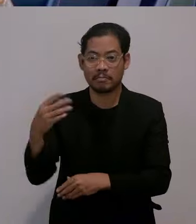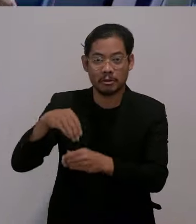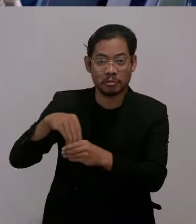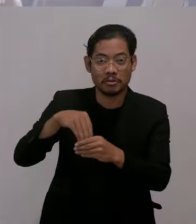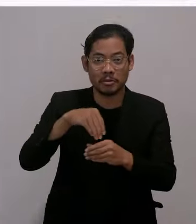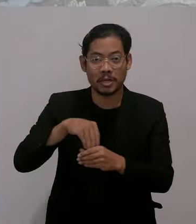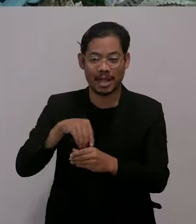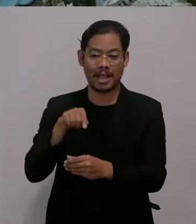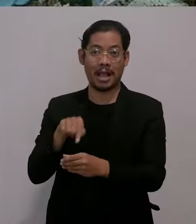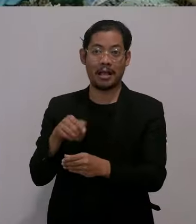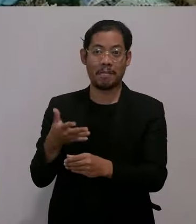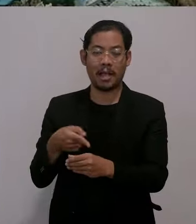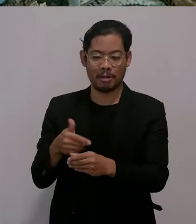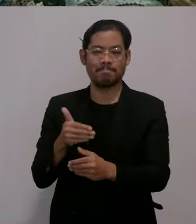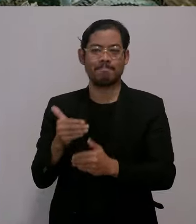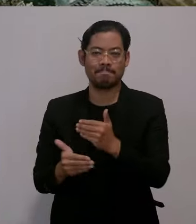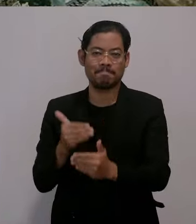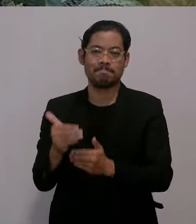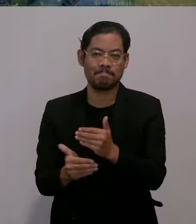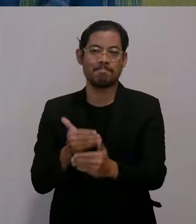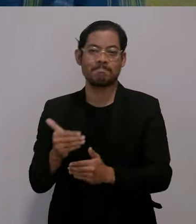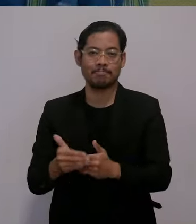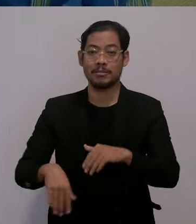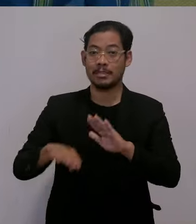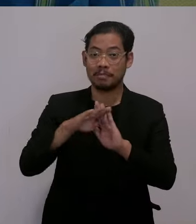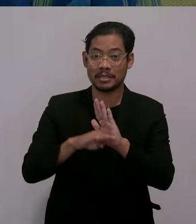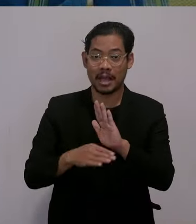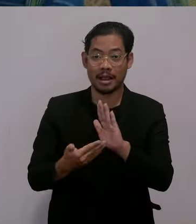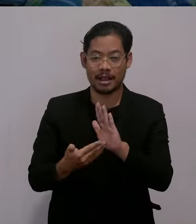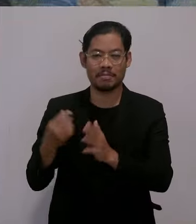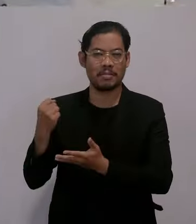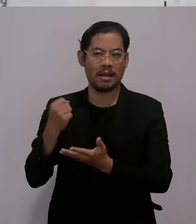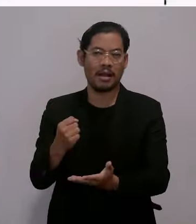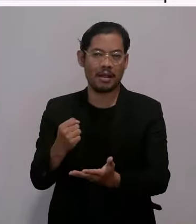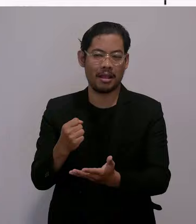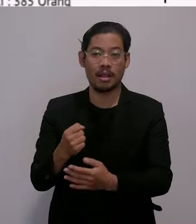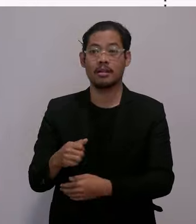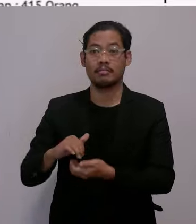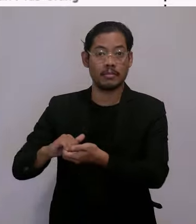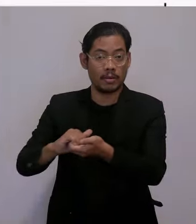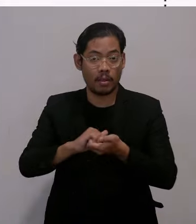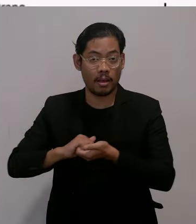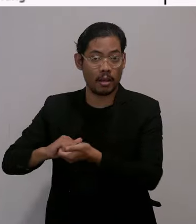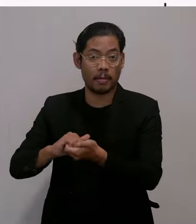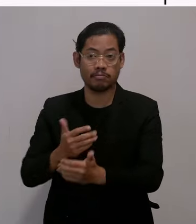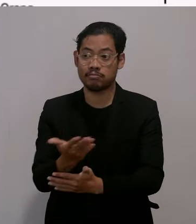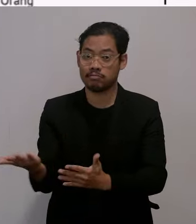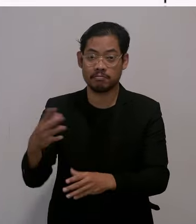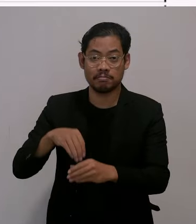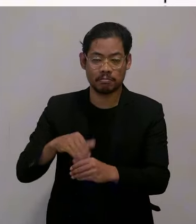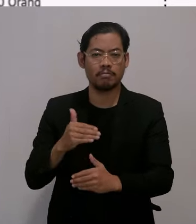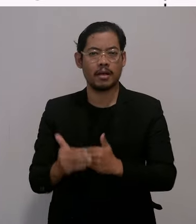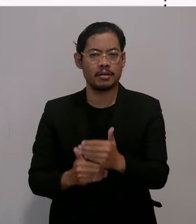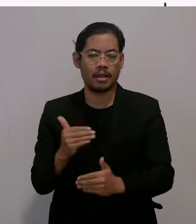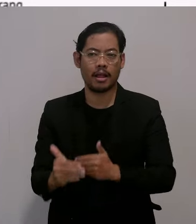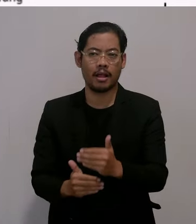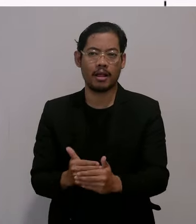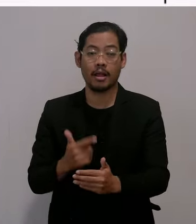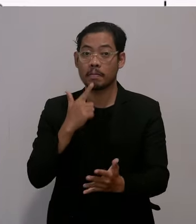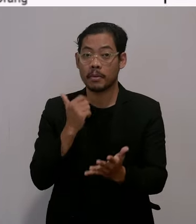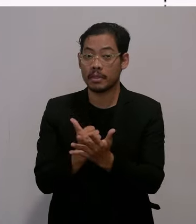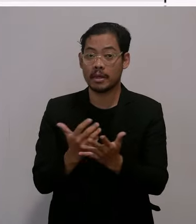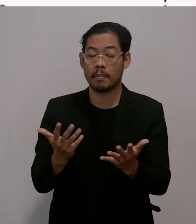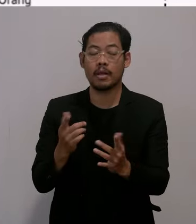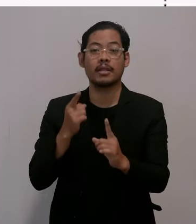stakeholder untuk diimplementasikan dalam kebijakan dan anggaran. Keterlibatan stakeholder dalam penyelenggaraan pelayanan sangat penting